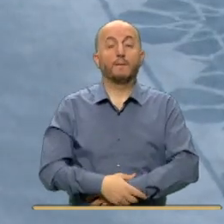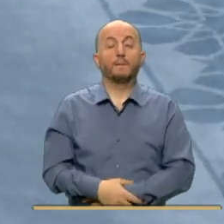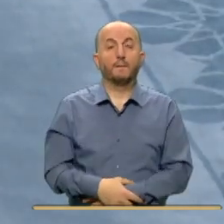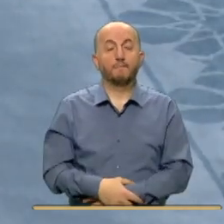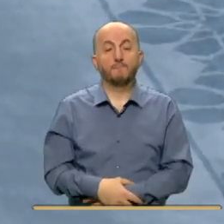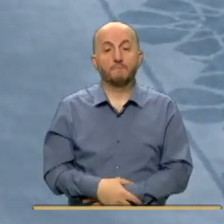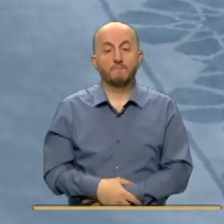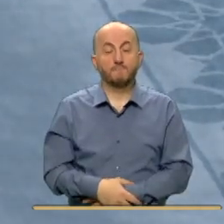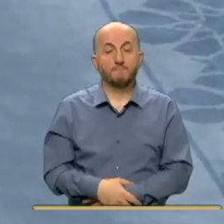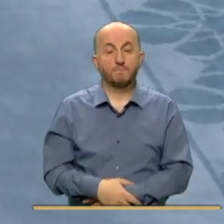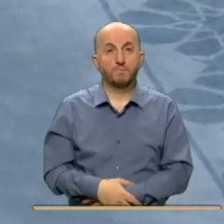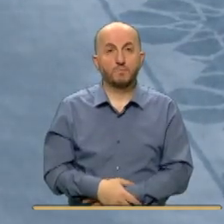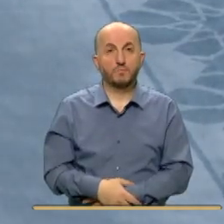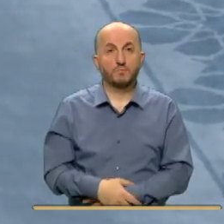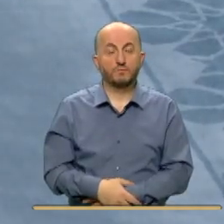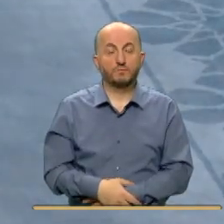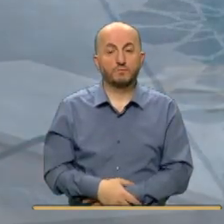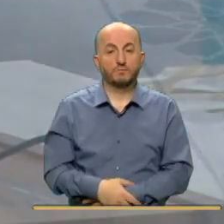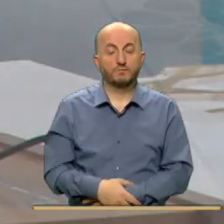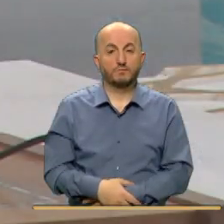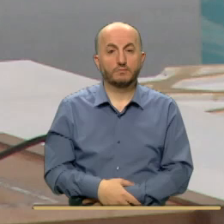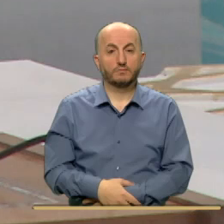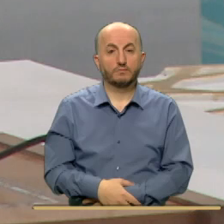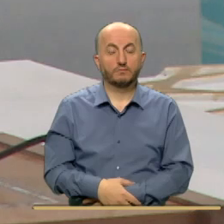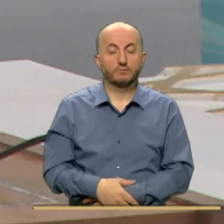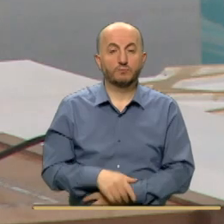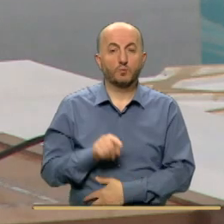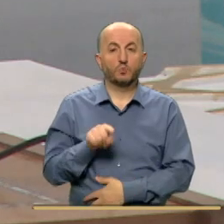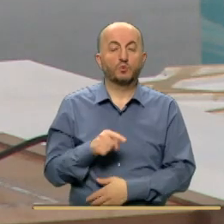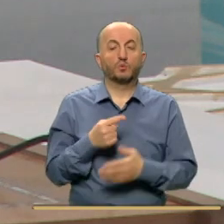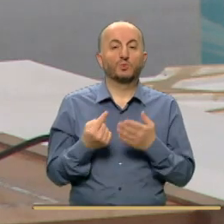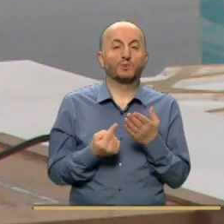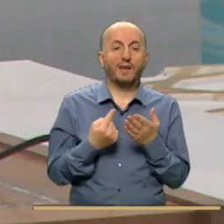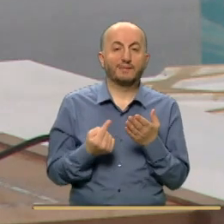ve hudav ve mev'izatun lilmuttegîn. Bu Kur'an